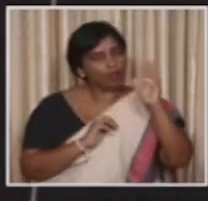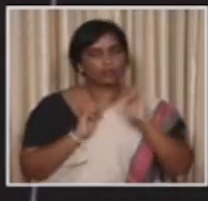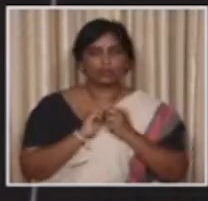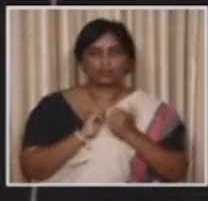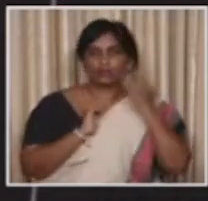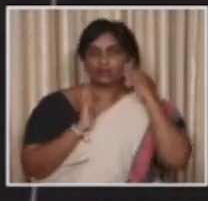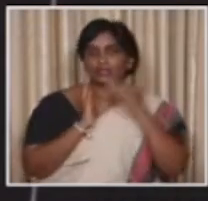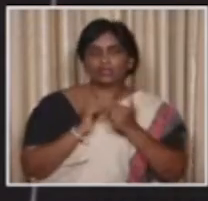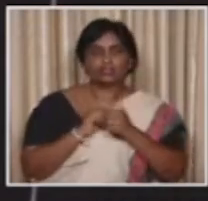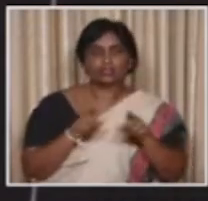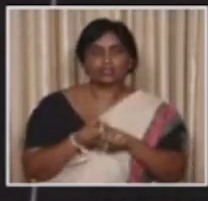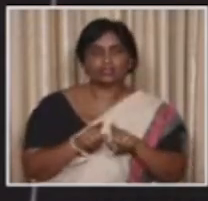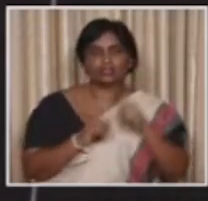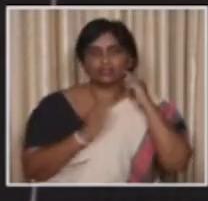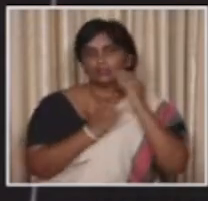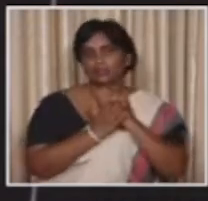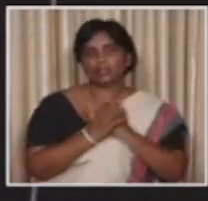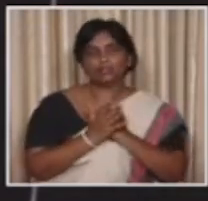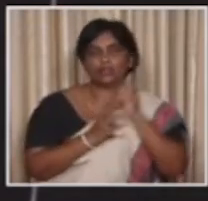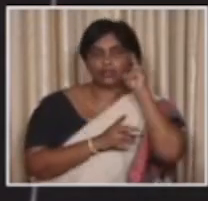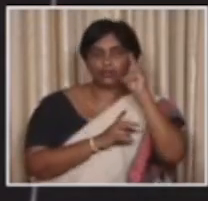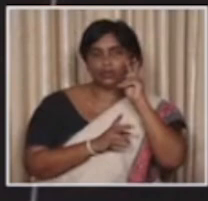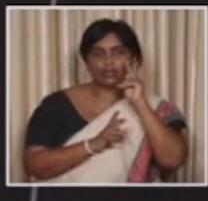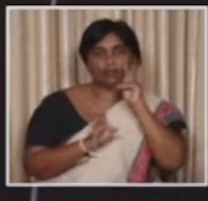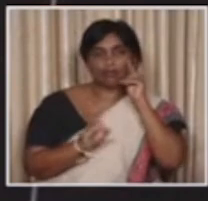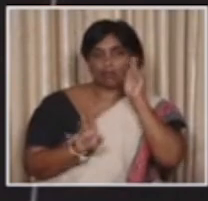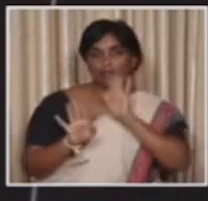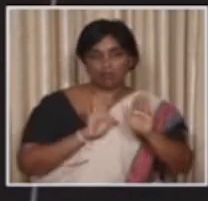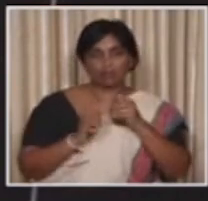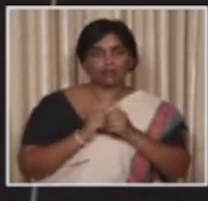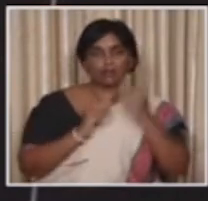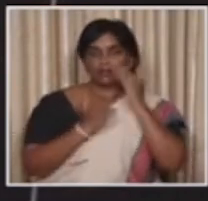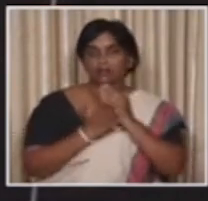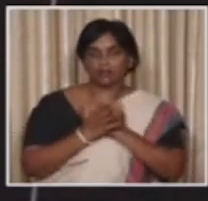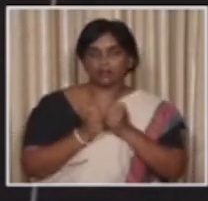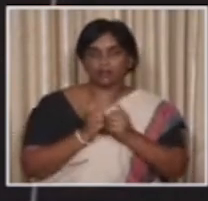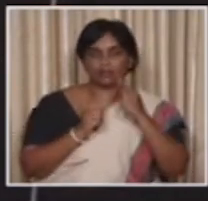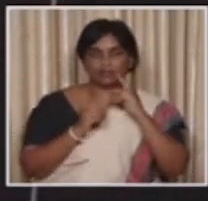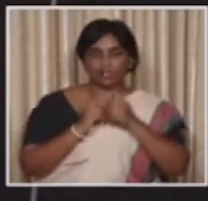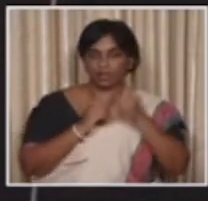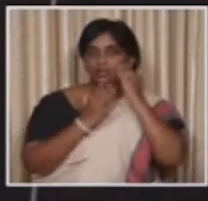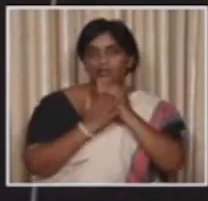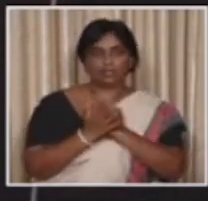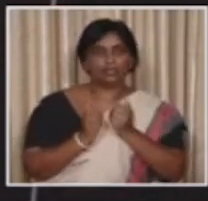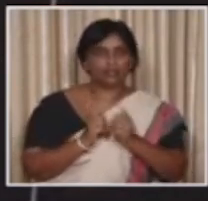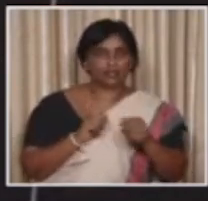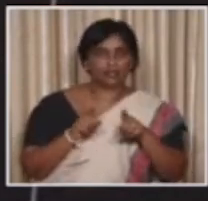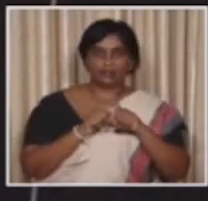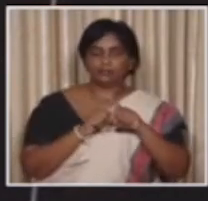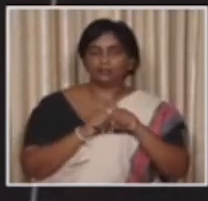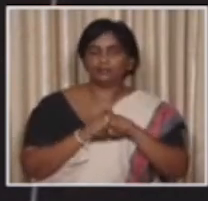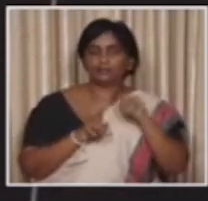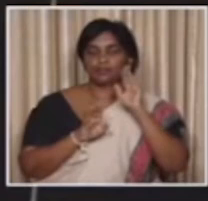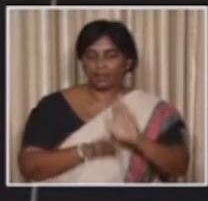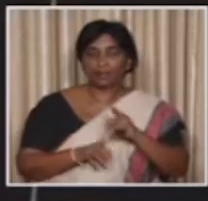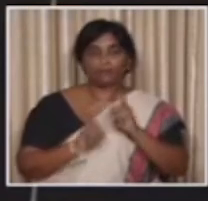කරන්න. හැබැයි මේ පාර්ලිමේන්තුව කළමනාකරණය කරන්න දෙන්නේ කියන්නේ කියලා. මේක වෙලා තියෙන හැමදාම 27-2 අරකයි මොකද්ද ගේනවා.